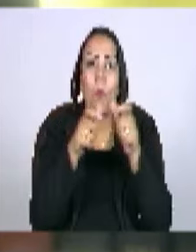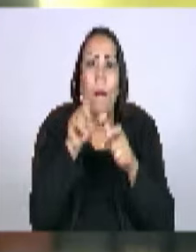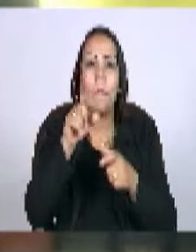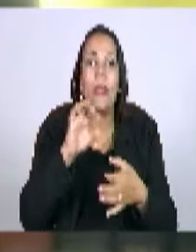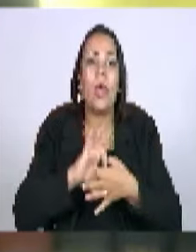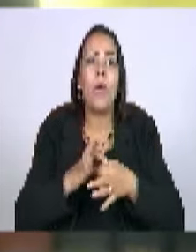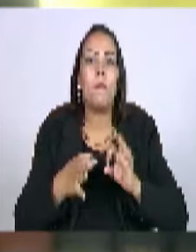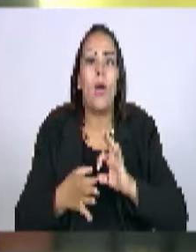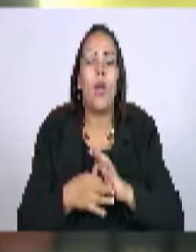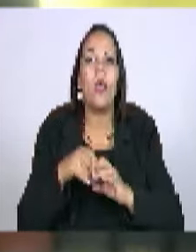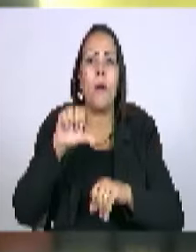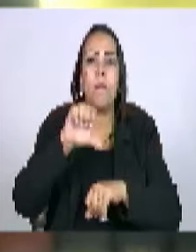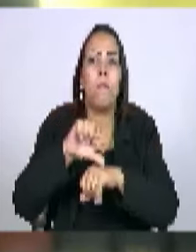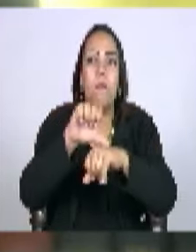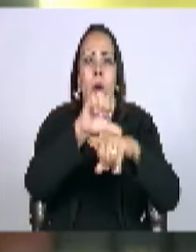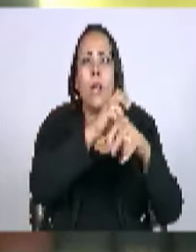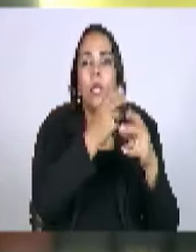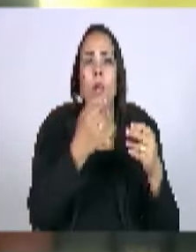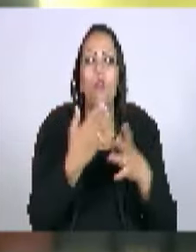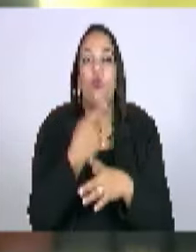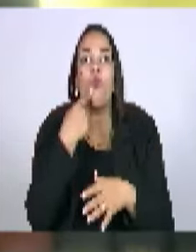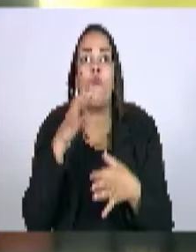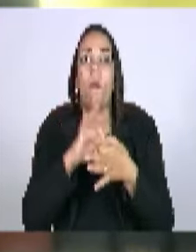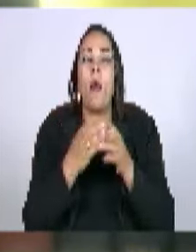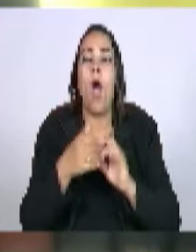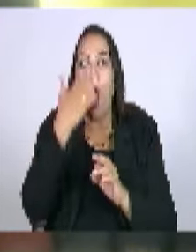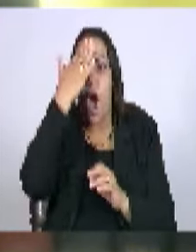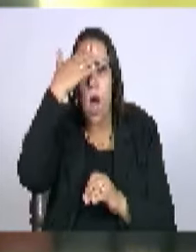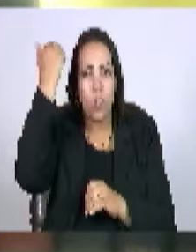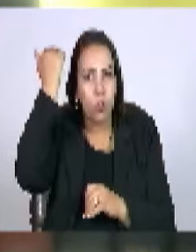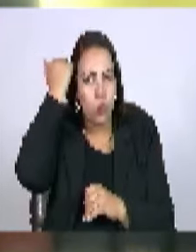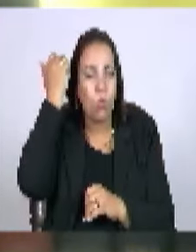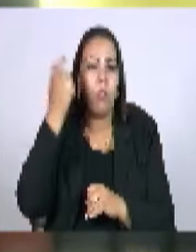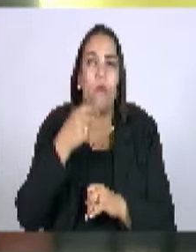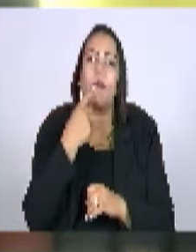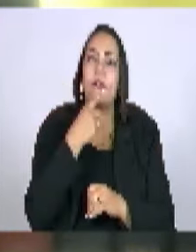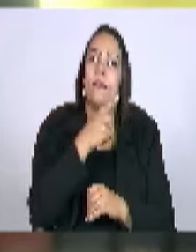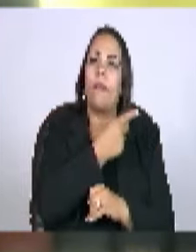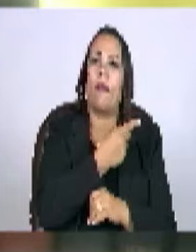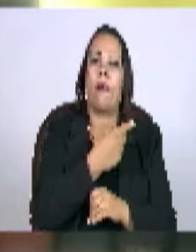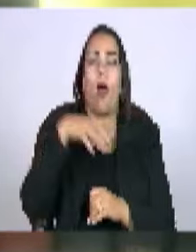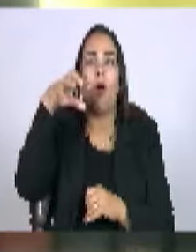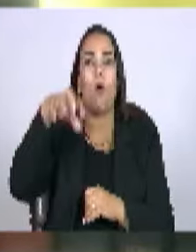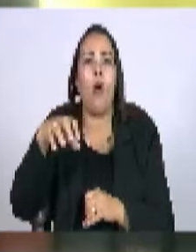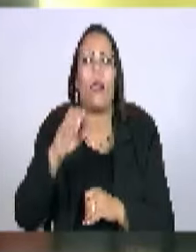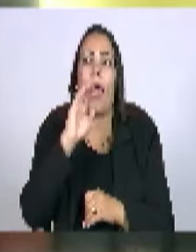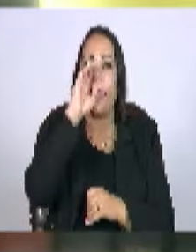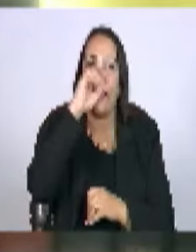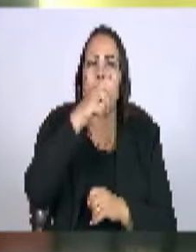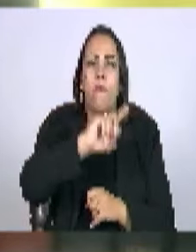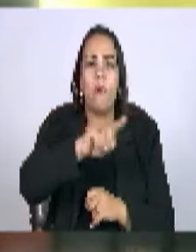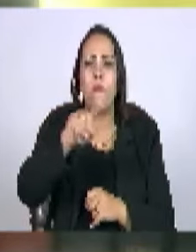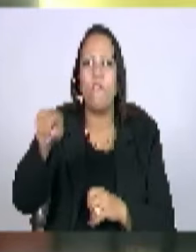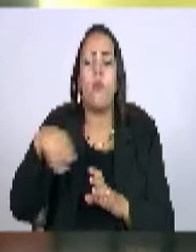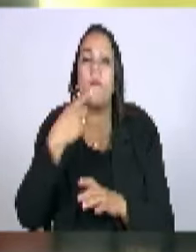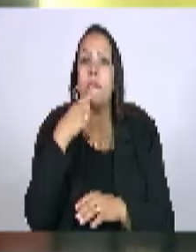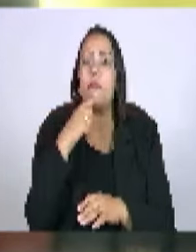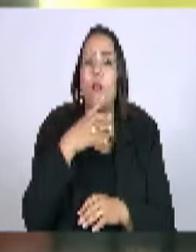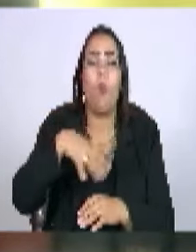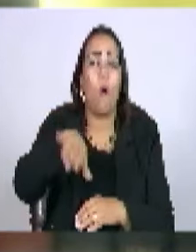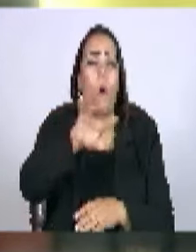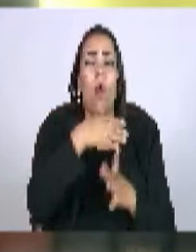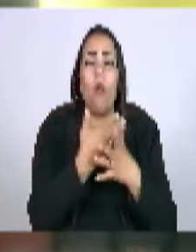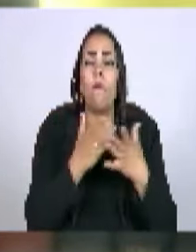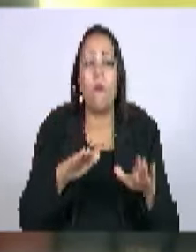الاهليه اللي جايه من اماكن كتير يعني انا قابلت جمعات من اسيوط وجمعات من واج بحري وجمعيات من القاهره والجيزه واسكندريه